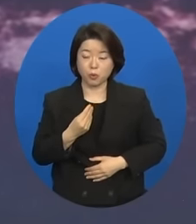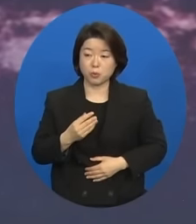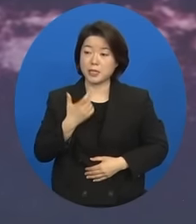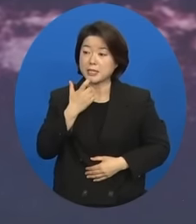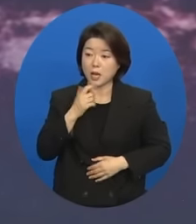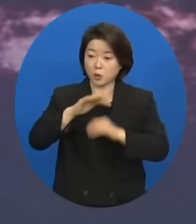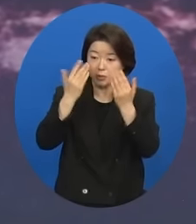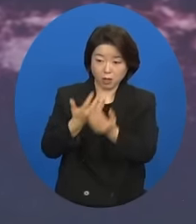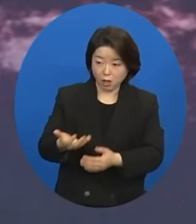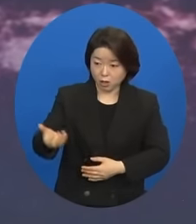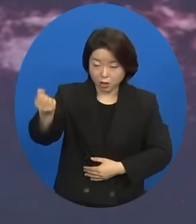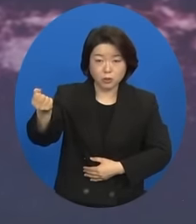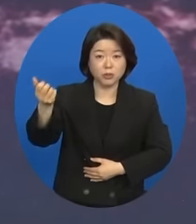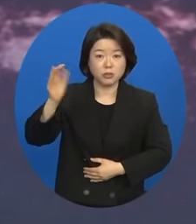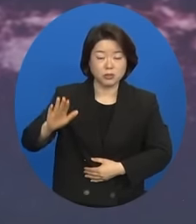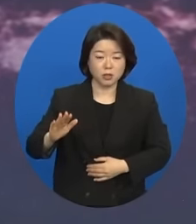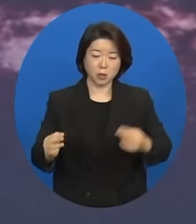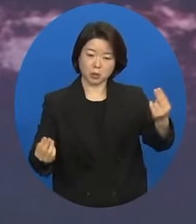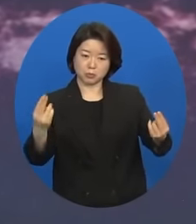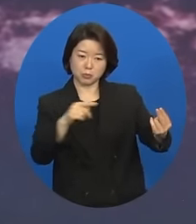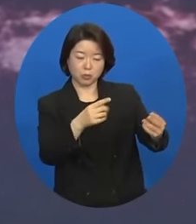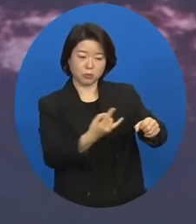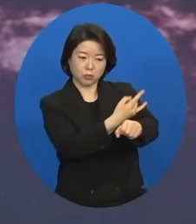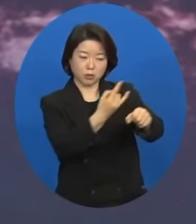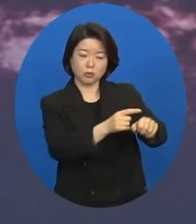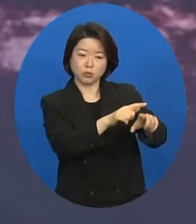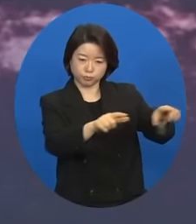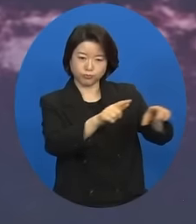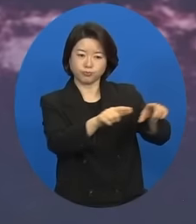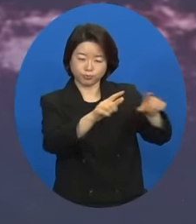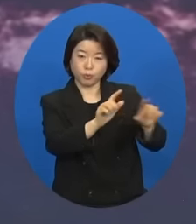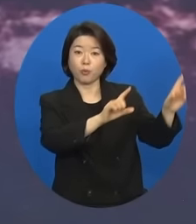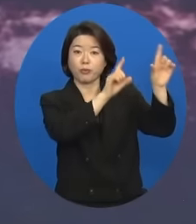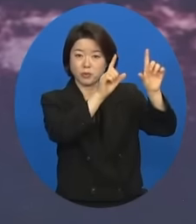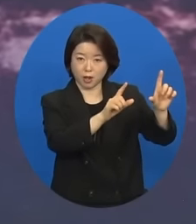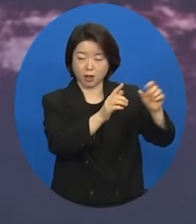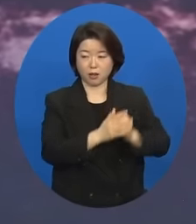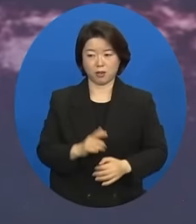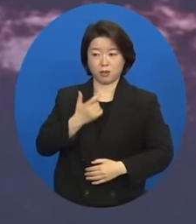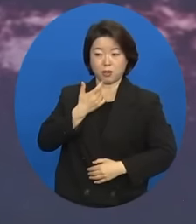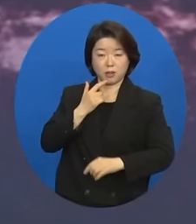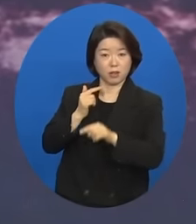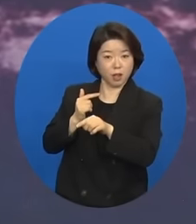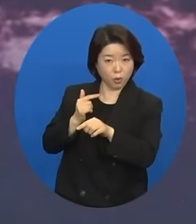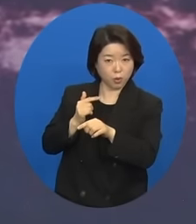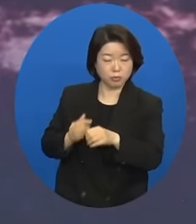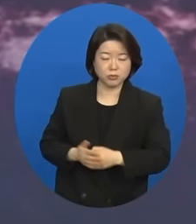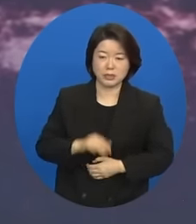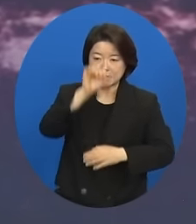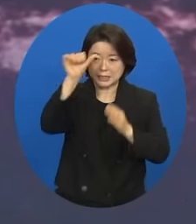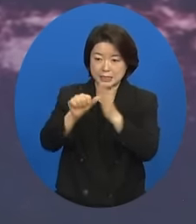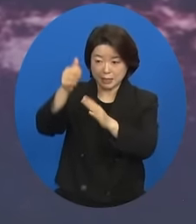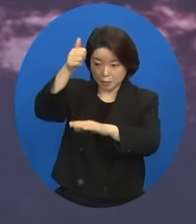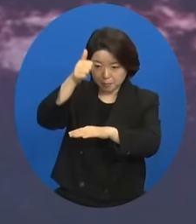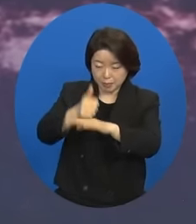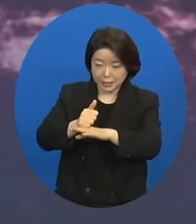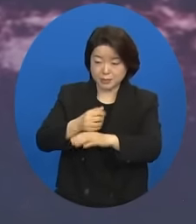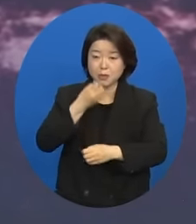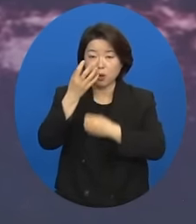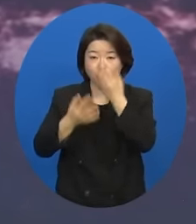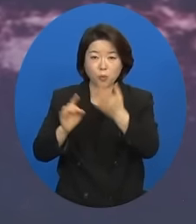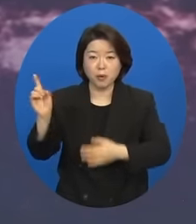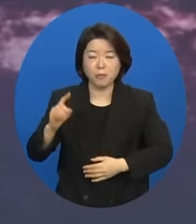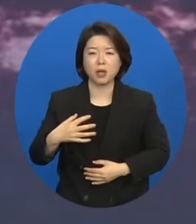받았는데 비교적 애한 평탄한 삶을 살았고 야곱은 그의 인생 마지막에 고백하기를